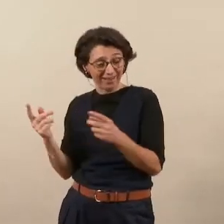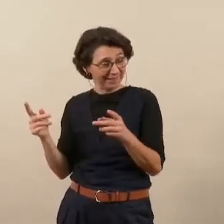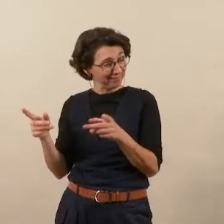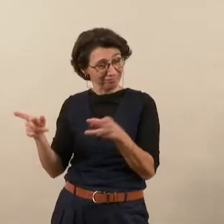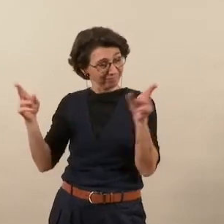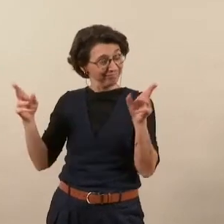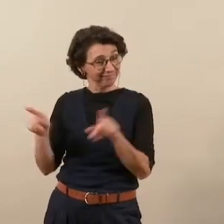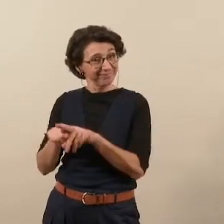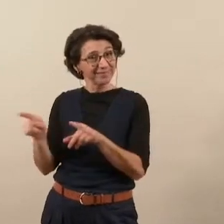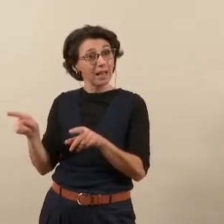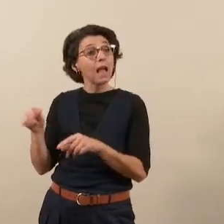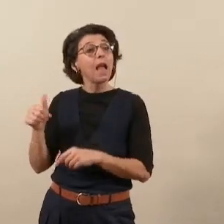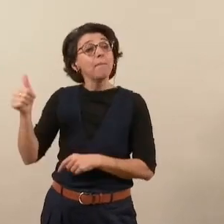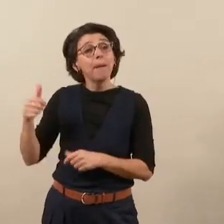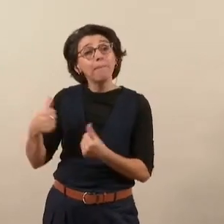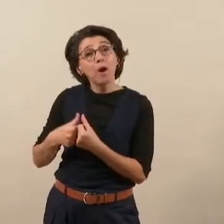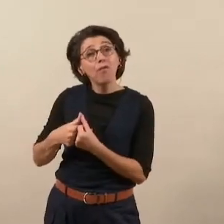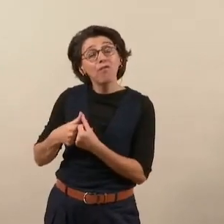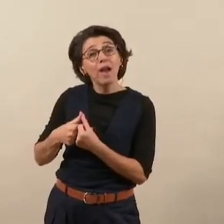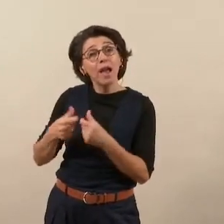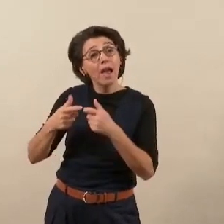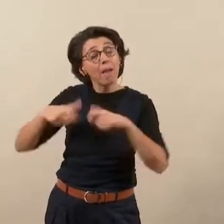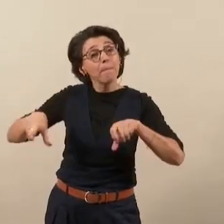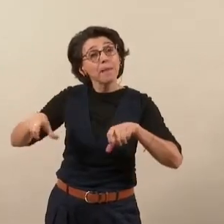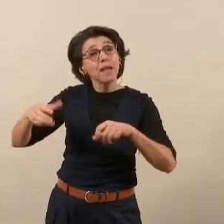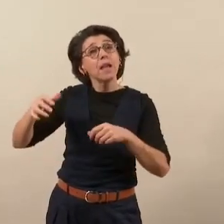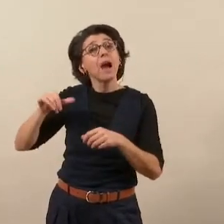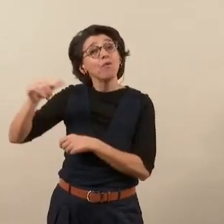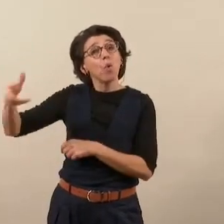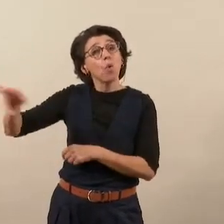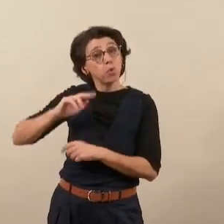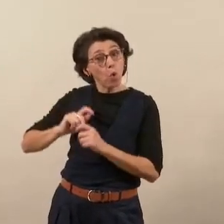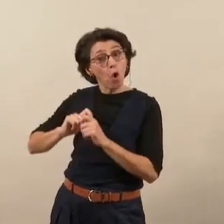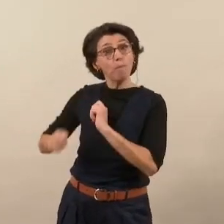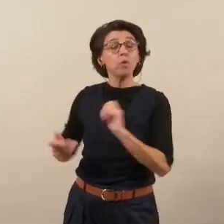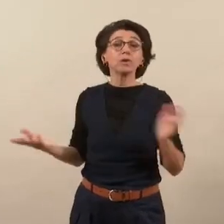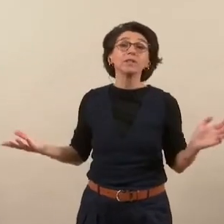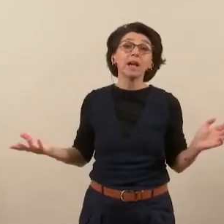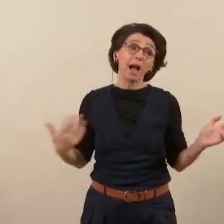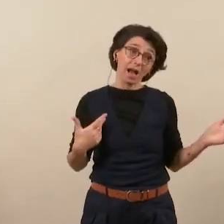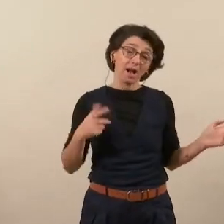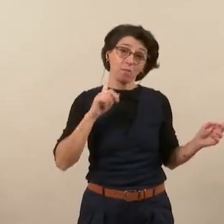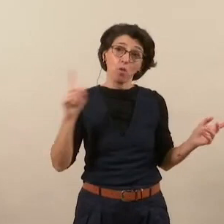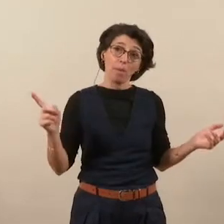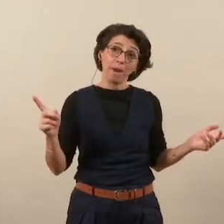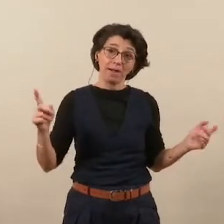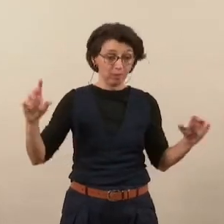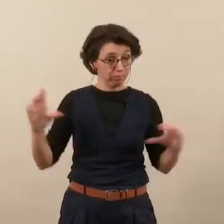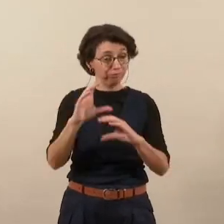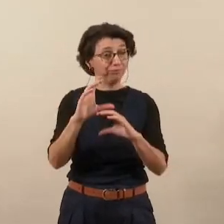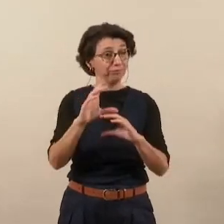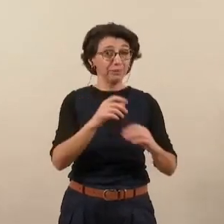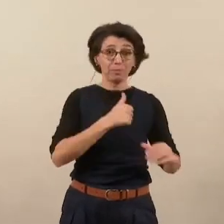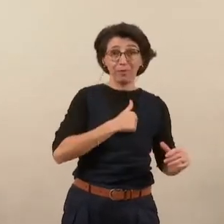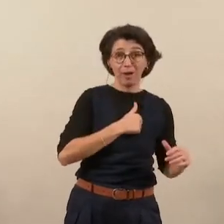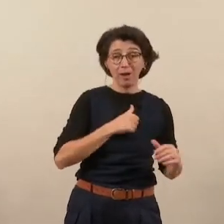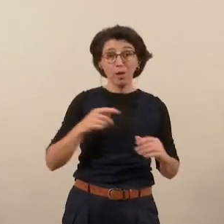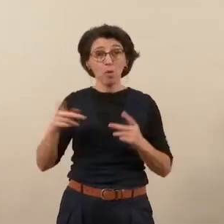a choisi de rembourser son billet d'avion de retour, ce qui nous semble une bonne pratique pour partager les frais entre la partie publique et la partie